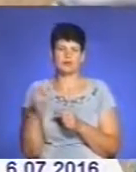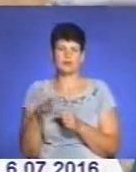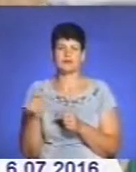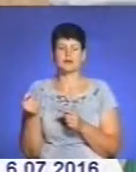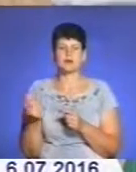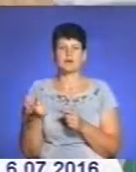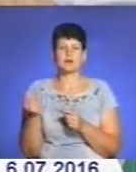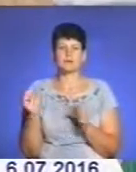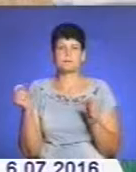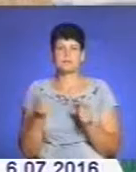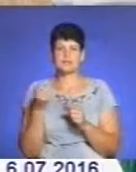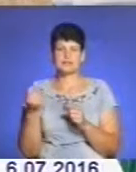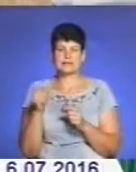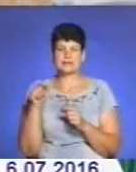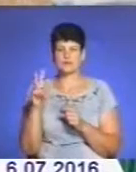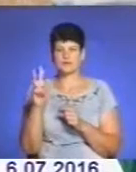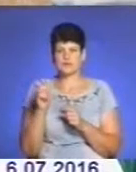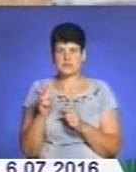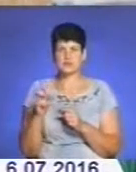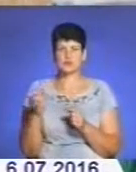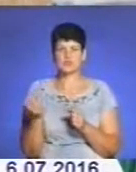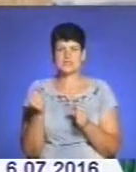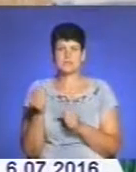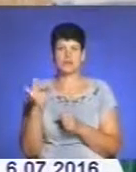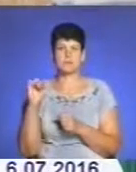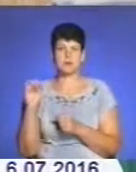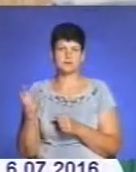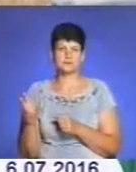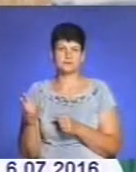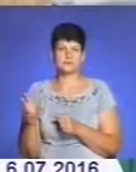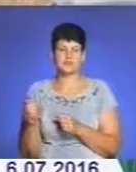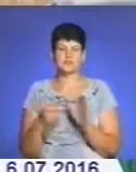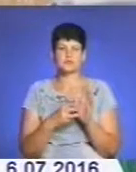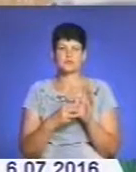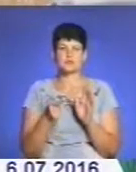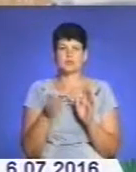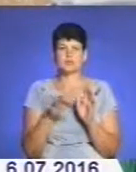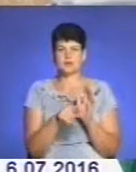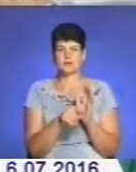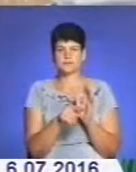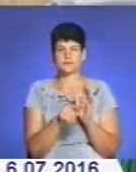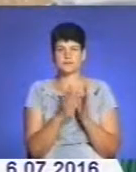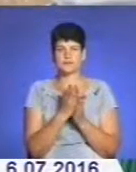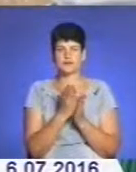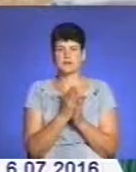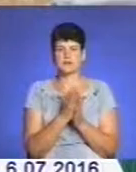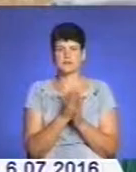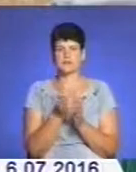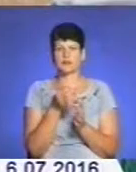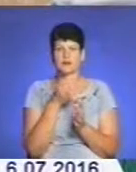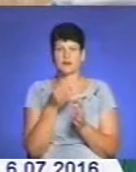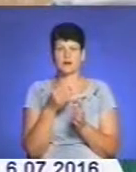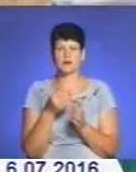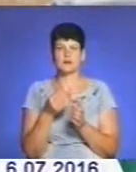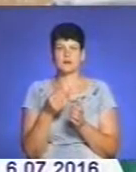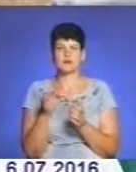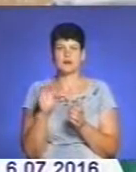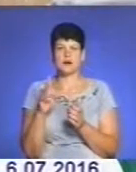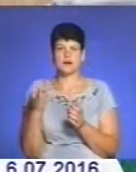почти 1200 гектарів озимого ріпака, почти 800 гектарів тут знаходиться ярого ячменю, 57 гектарів